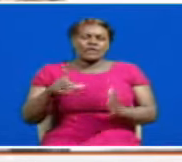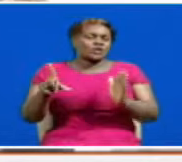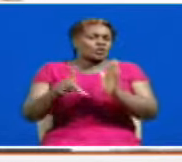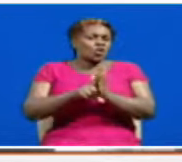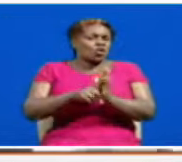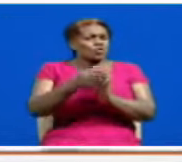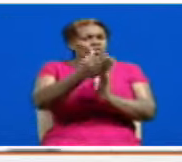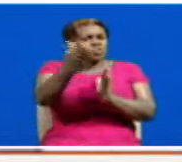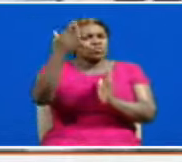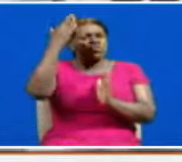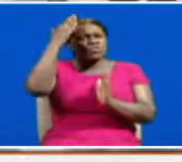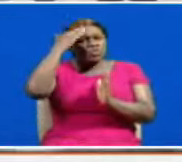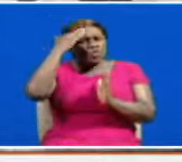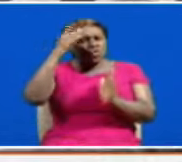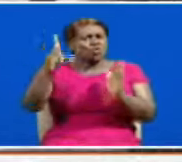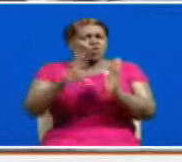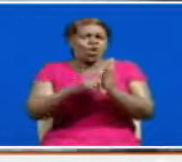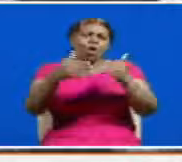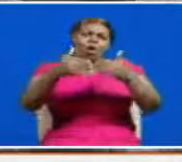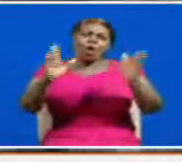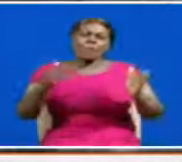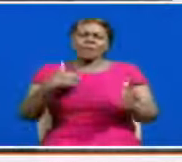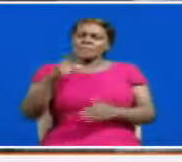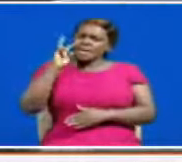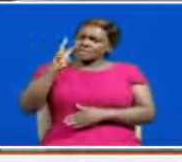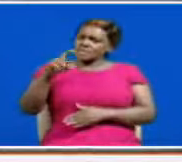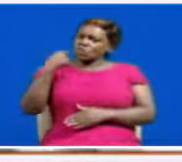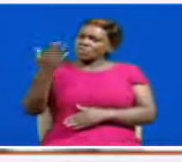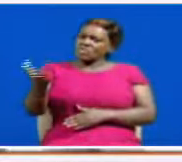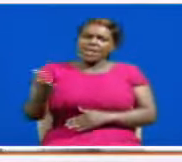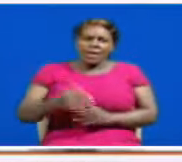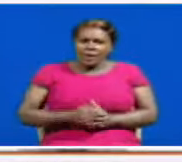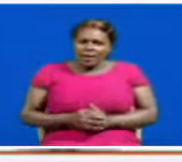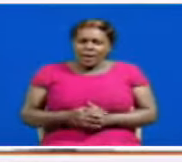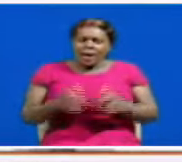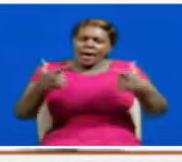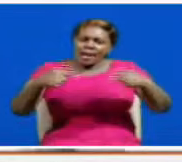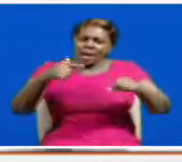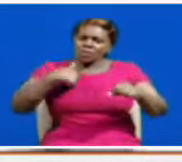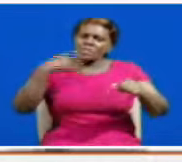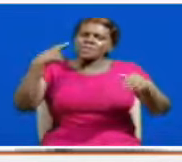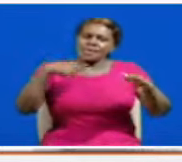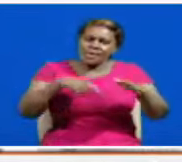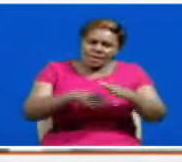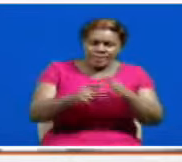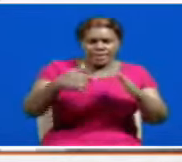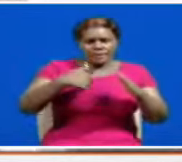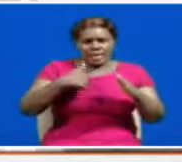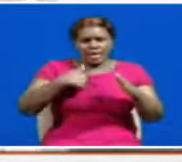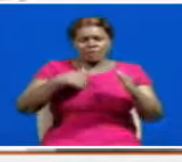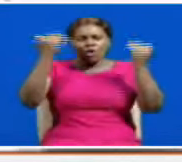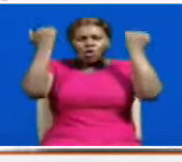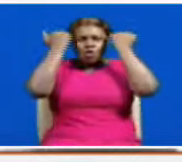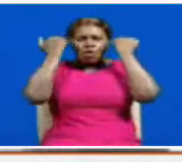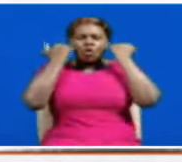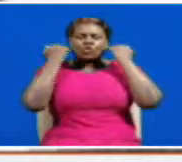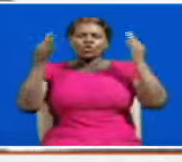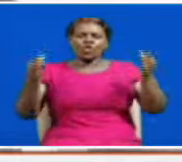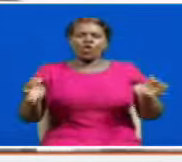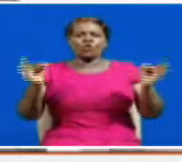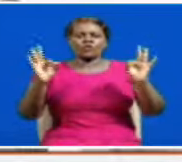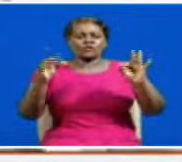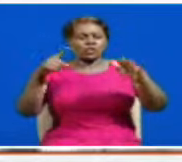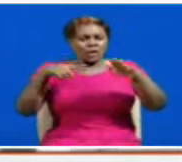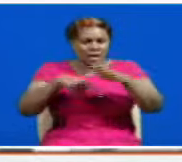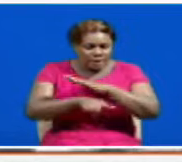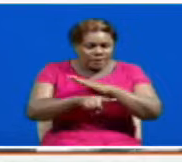unajua, si mfungue basi nione nani yuko ndani. Mruhusu tu tuingie, sisi ni afisa wa koti,